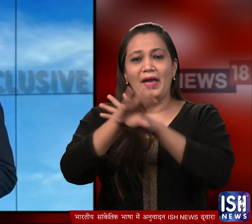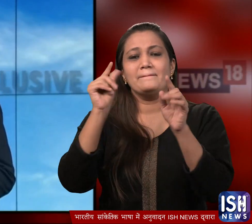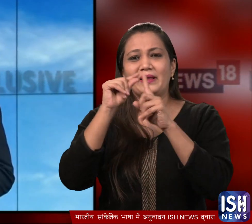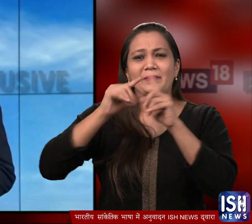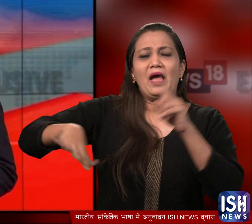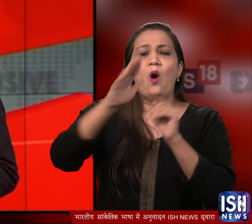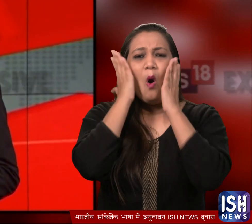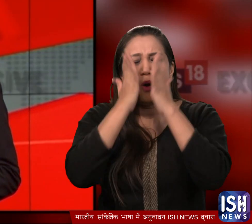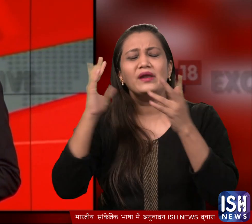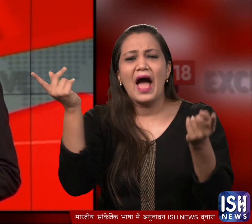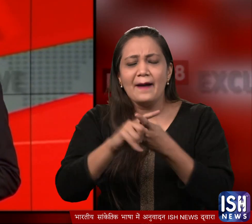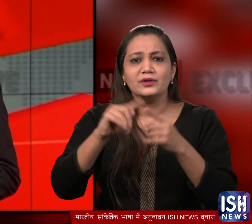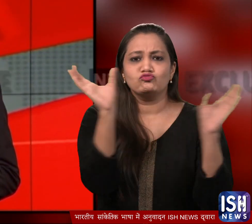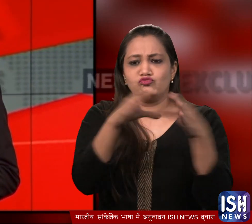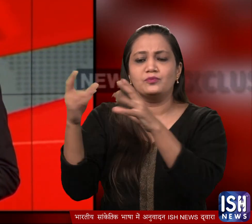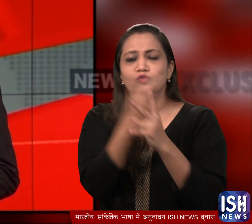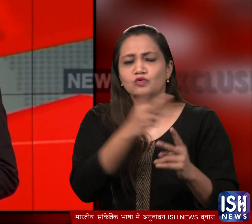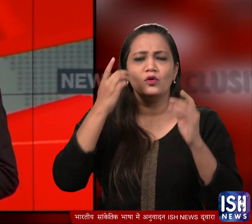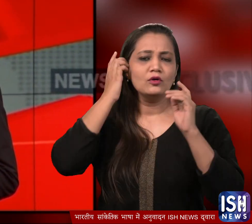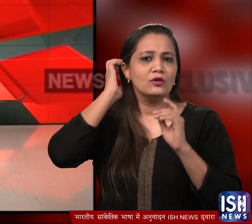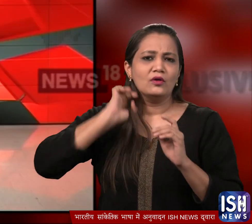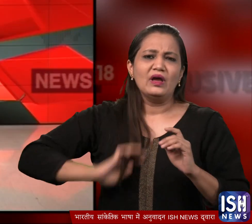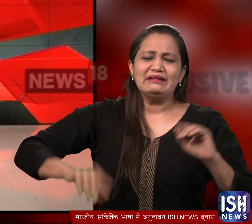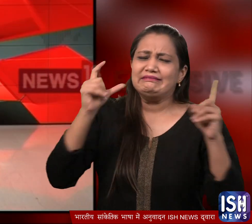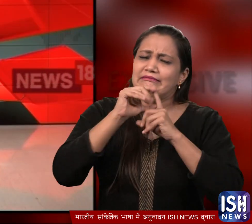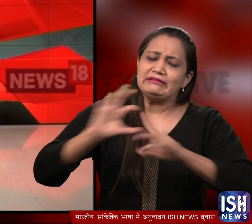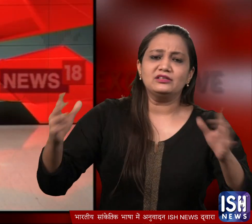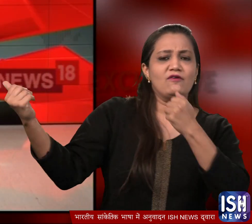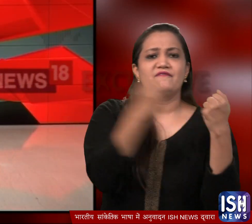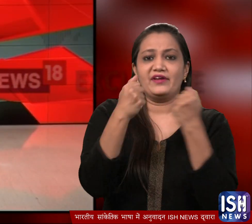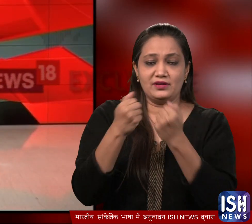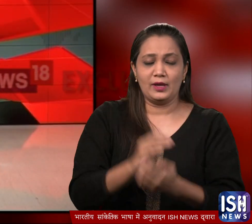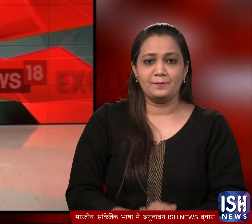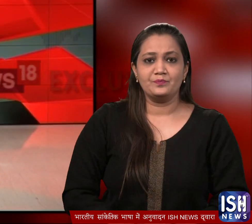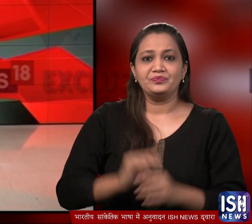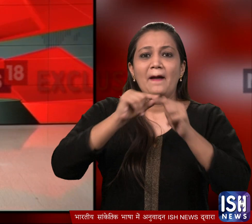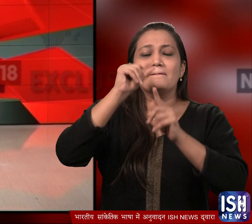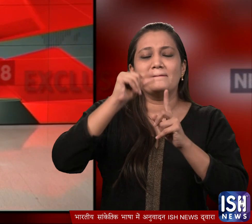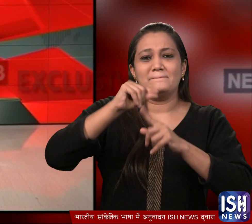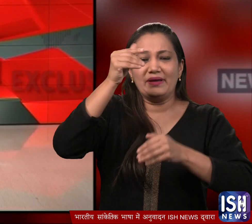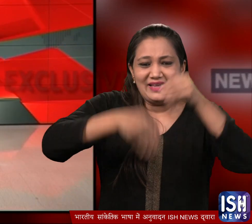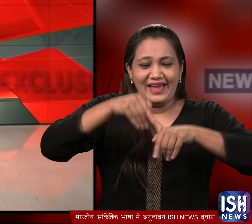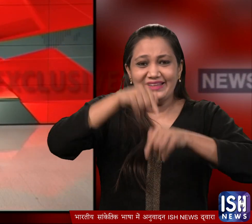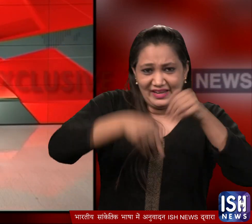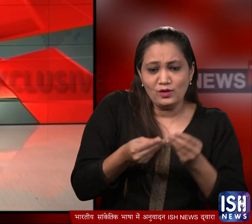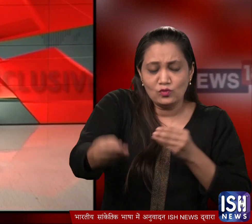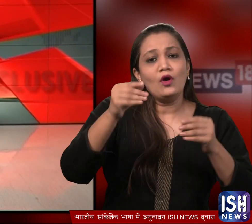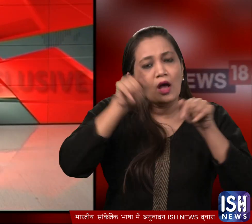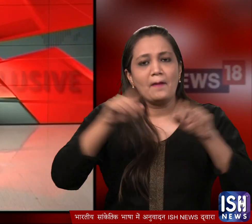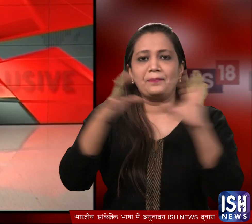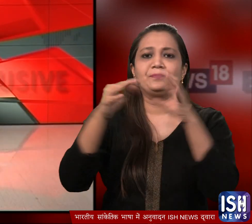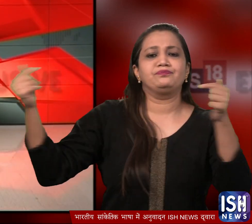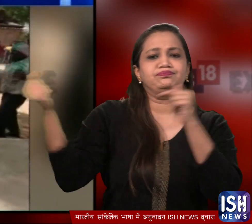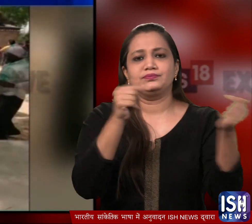के प्रतापगढ़ में होली मिलन कार्यक्रम के दौरान 2 गुटों के बीच खूनी झड़प हो गई। बताया गया कि दोनों पक्षों के बीच पंचायत चुनाव के मुद्दे पर विवाद